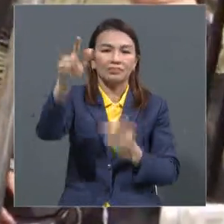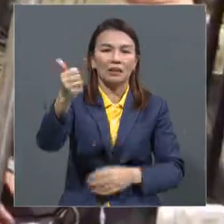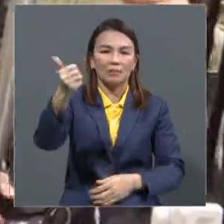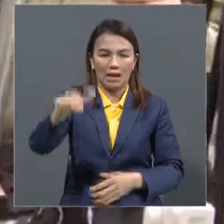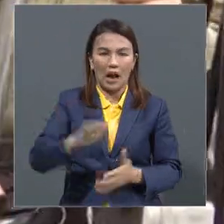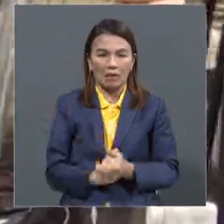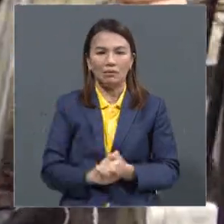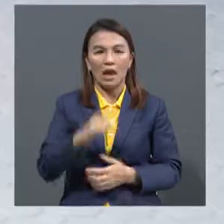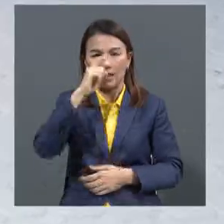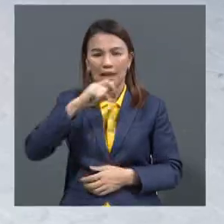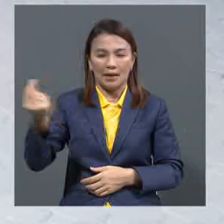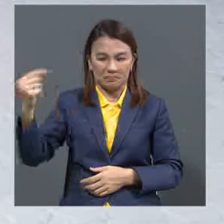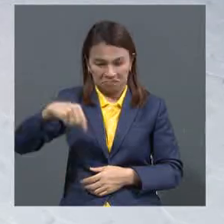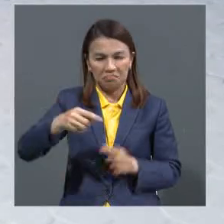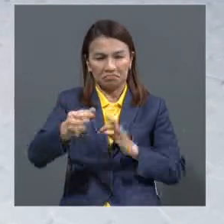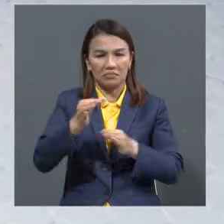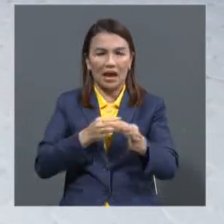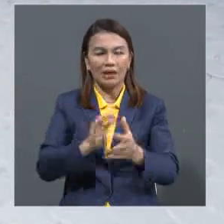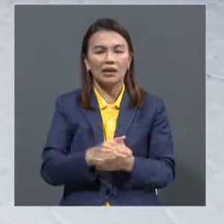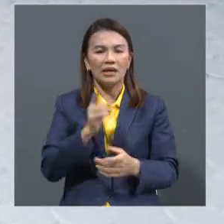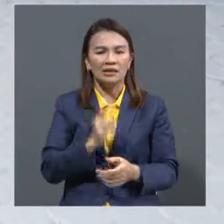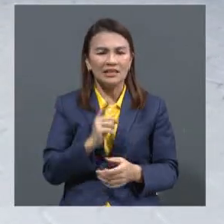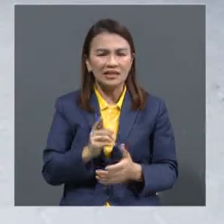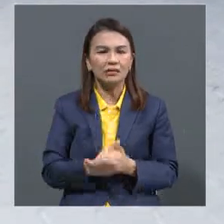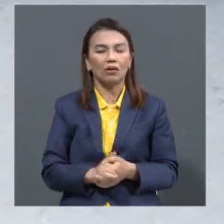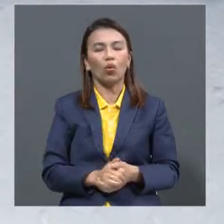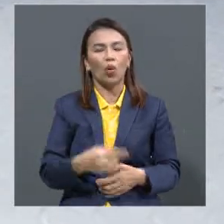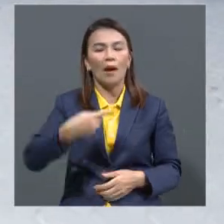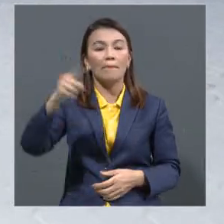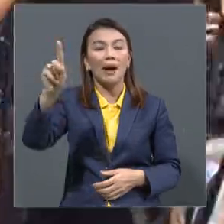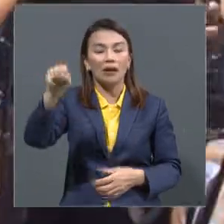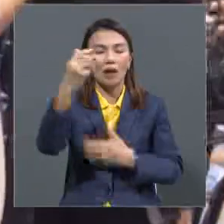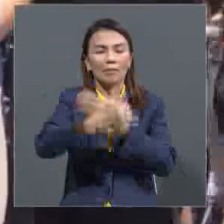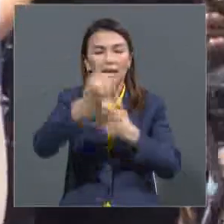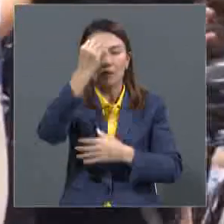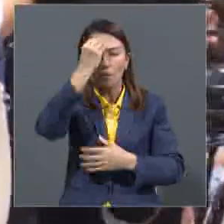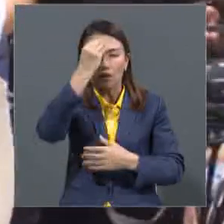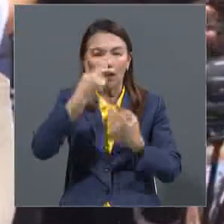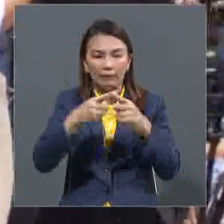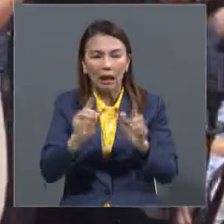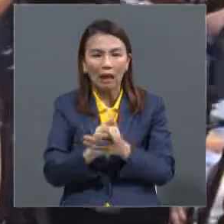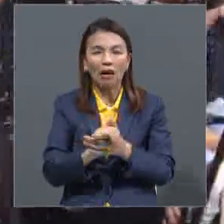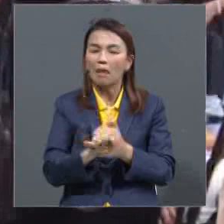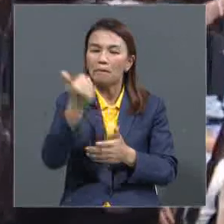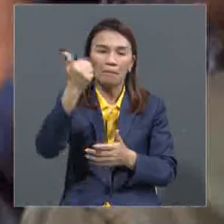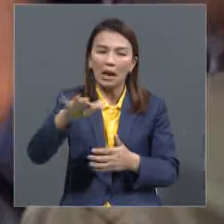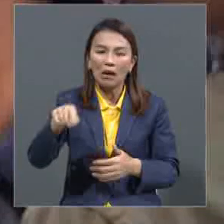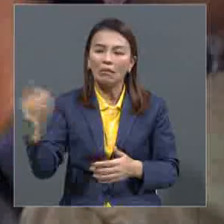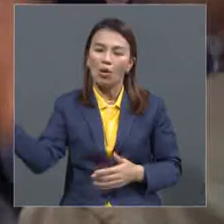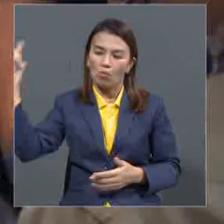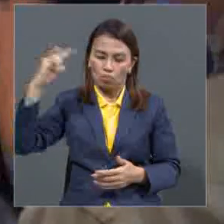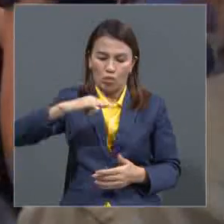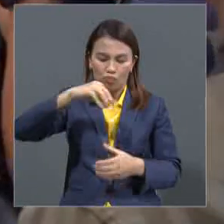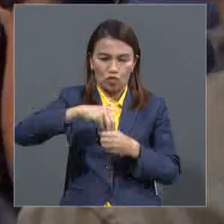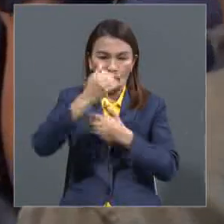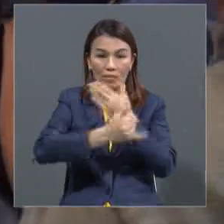แทนนะครับมันก็เลยเหตุการณ์เนี้ยจากที่ว่าแทนที่เกือบที่จะต้องไปเกิดที่ประเทศอื่นกลับมาเกิดที่ประเทศไทยส่วนกระเป๋าเดินทางทั้ง